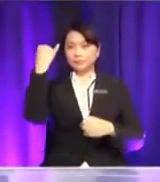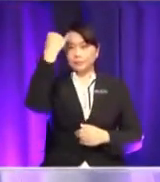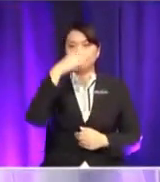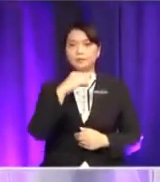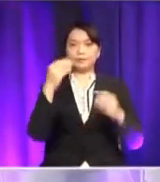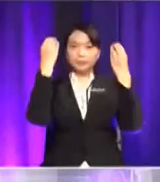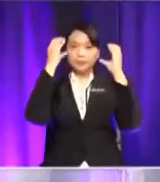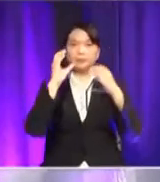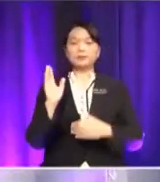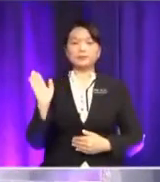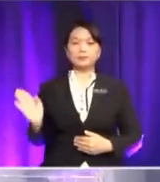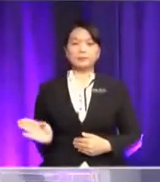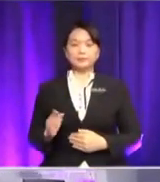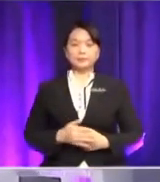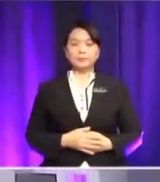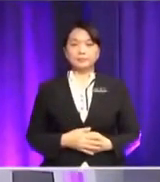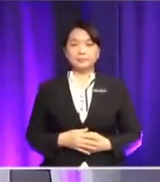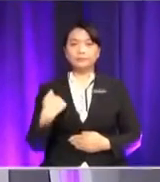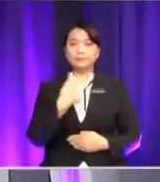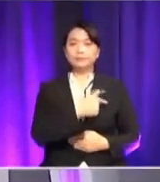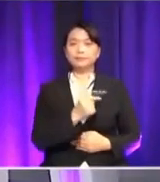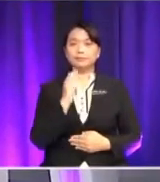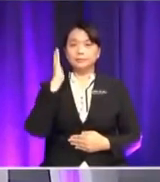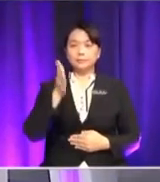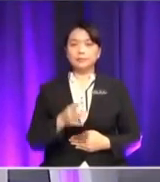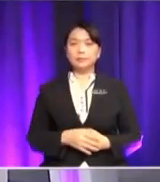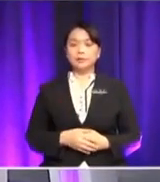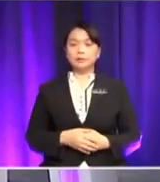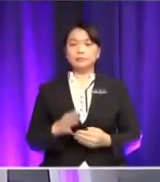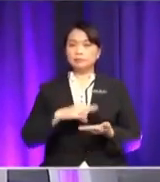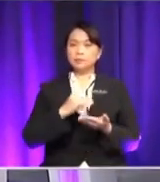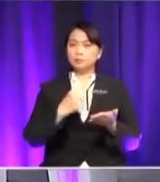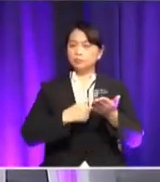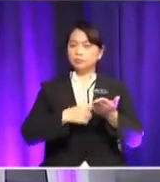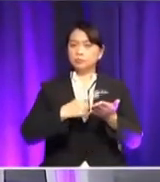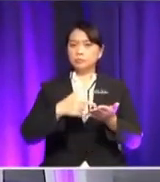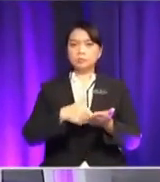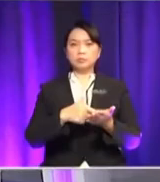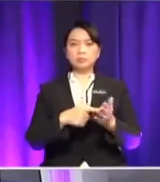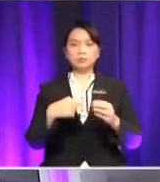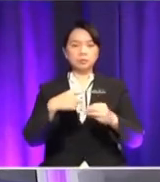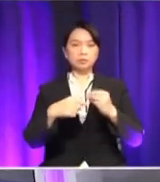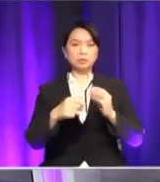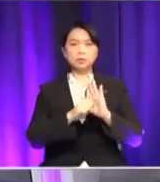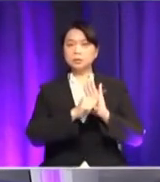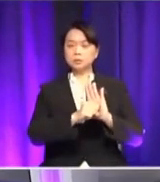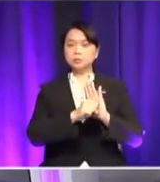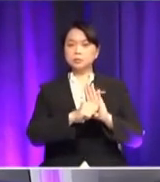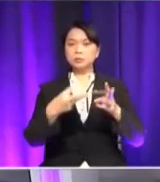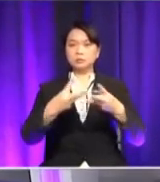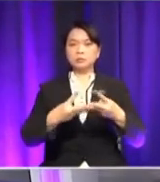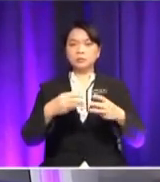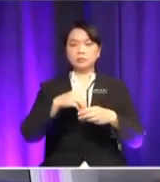gu dari zat tentunya untuk semen kali ini kita Kemukakan satu diskusi yang berlainan pula mengenai simbol piawai dalam melukis and